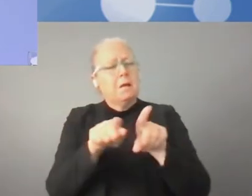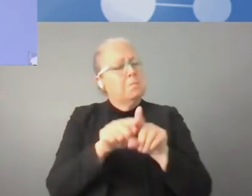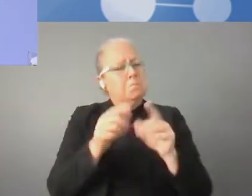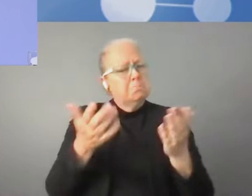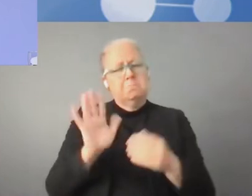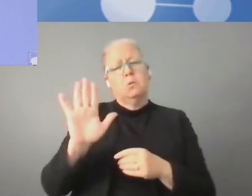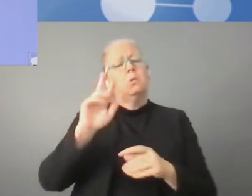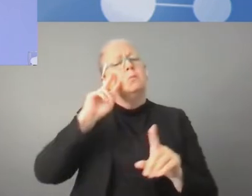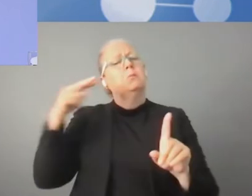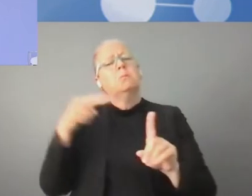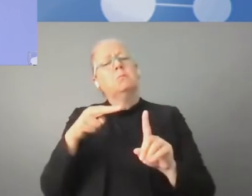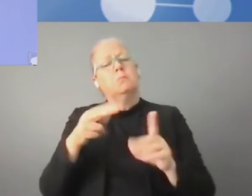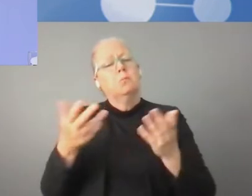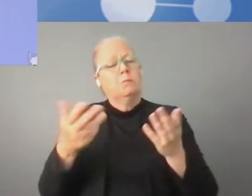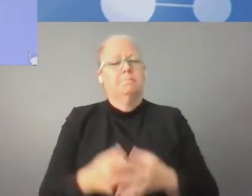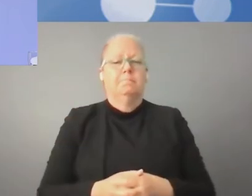题。